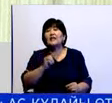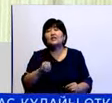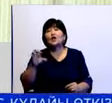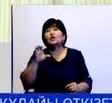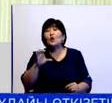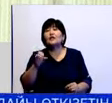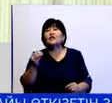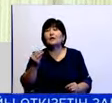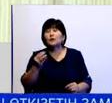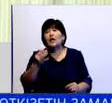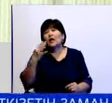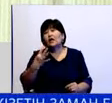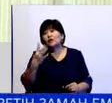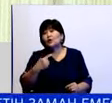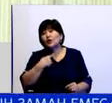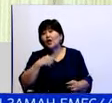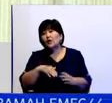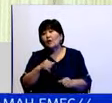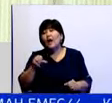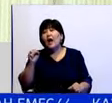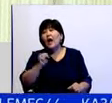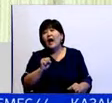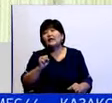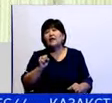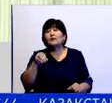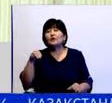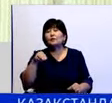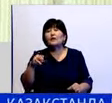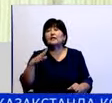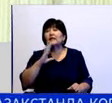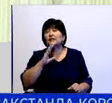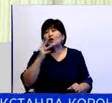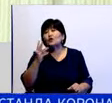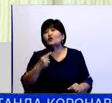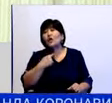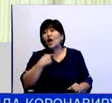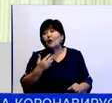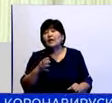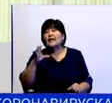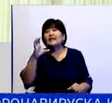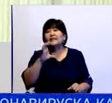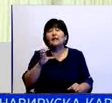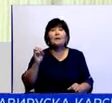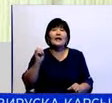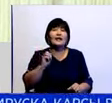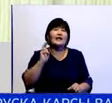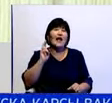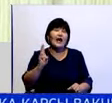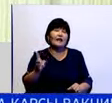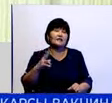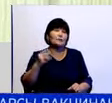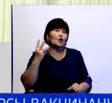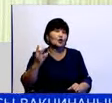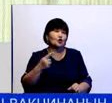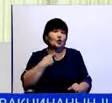Сәулет Шәкібекұлы 44 дауыс, Ақтаева Жұмагүл Қожамұратқызы 3 дауыс, Сейдахметова Елена Қасымқызы